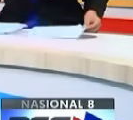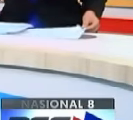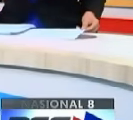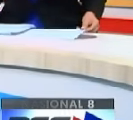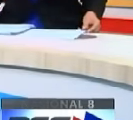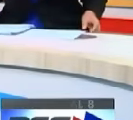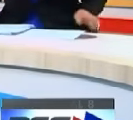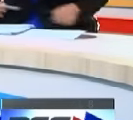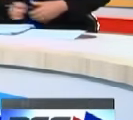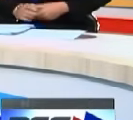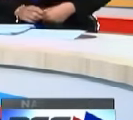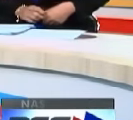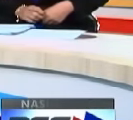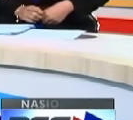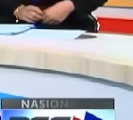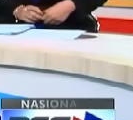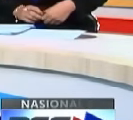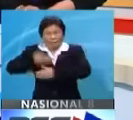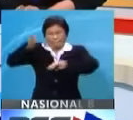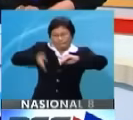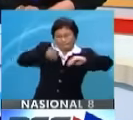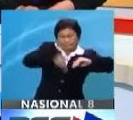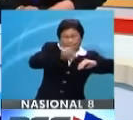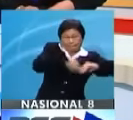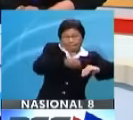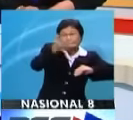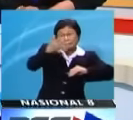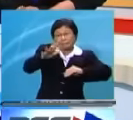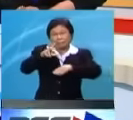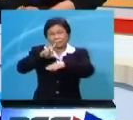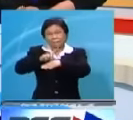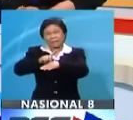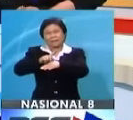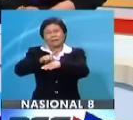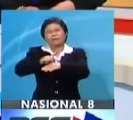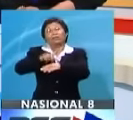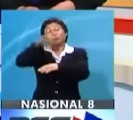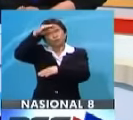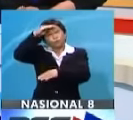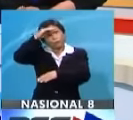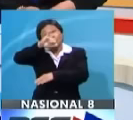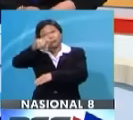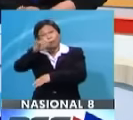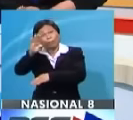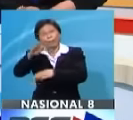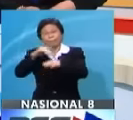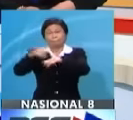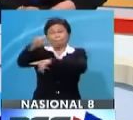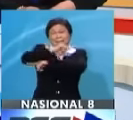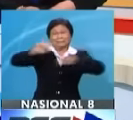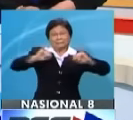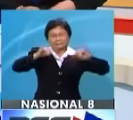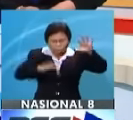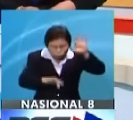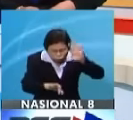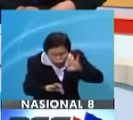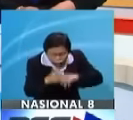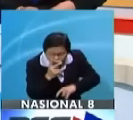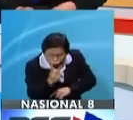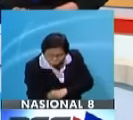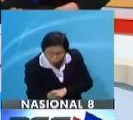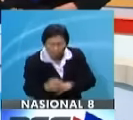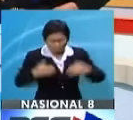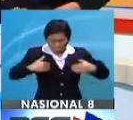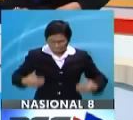Dua lagi anggota badan bayi yang dikerat 15 di PPR Kempas Permai Johor Bahru Isnin lalu ditemui. Anggota badan